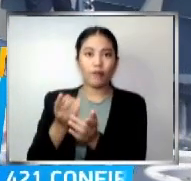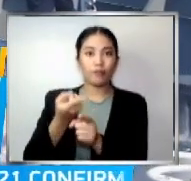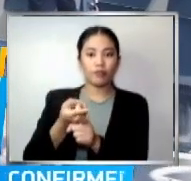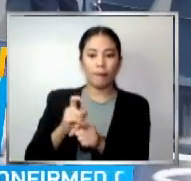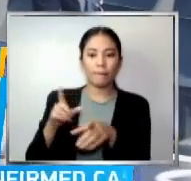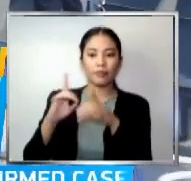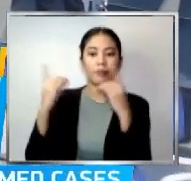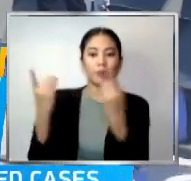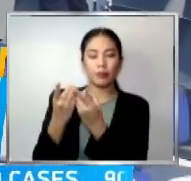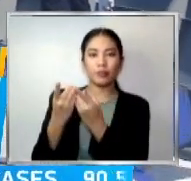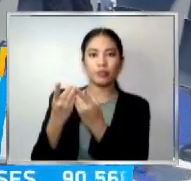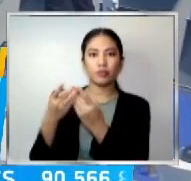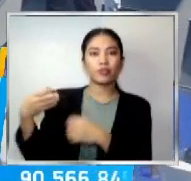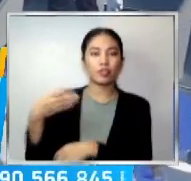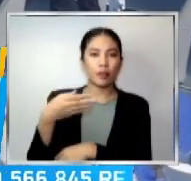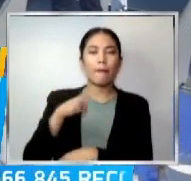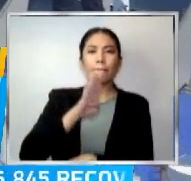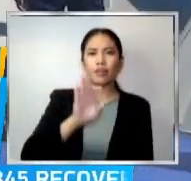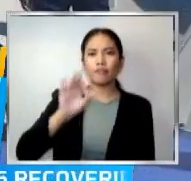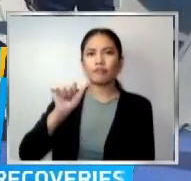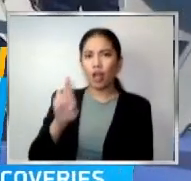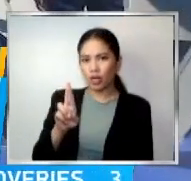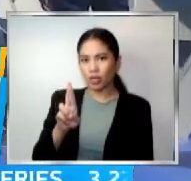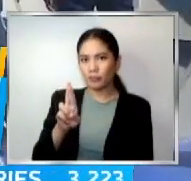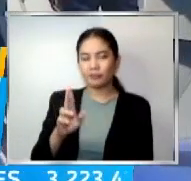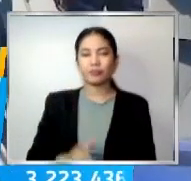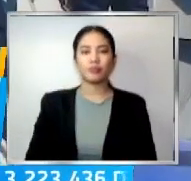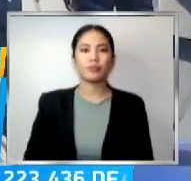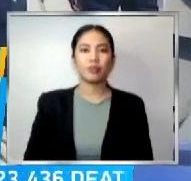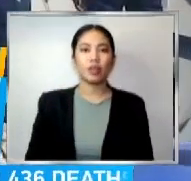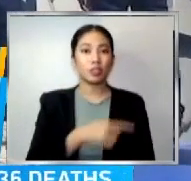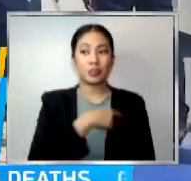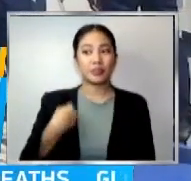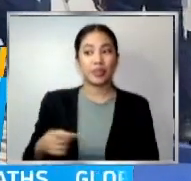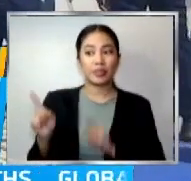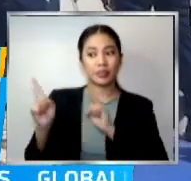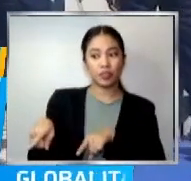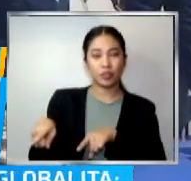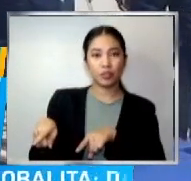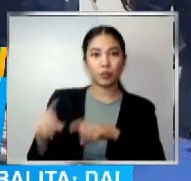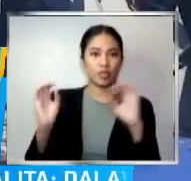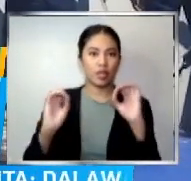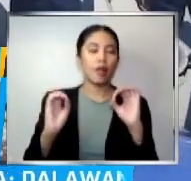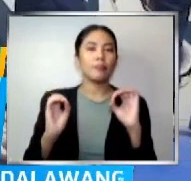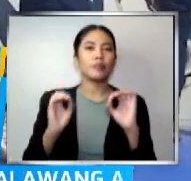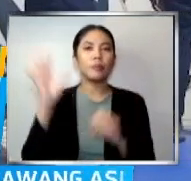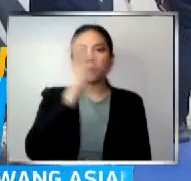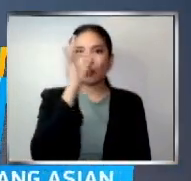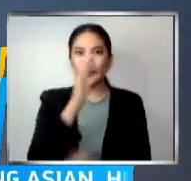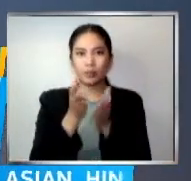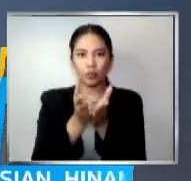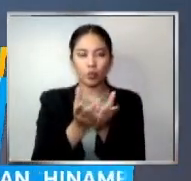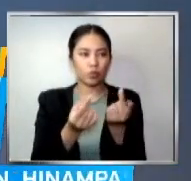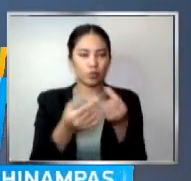Aquatic Resources o BFAR. Hindi raw sumagot ang mga Chinese kaya napilitang lapitan sila ng mga Pilipino. Pero habang papalapit, inangat